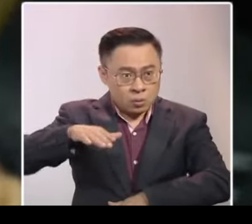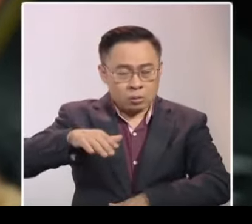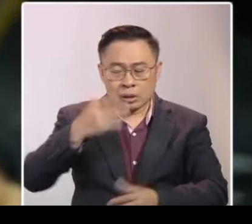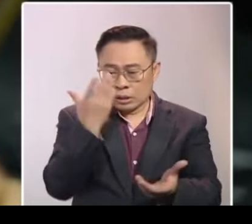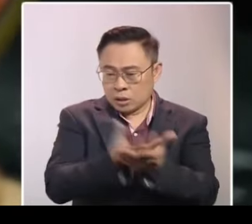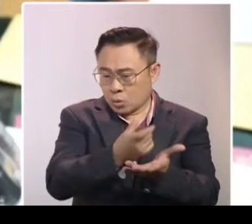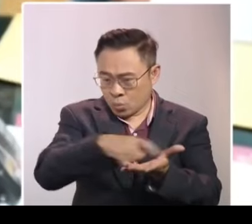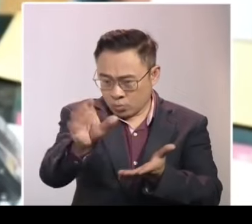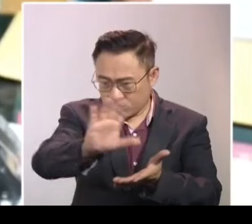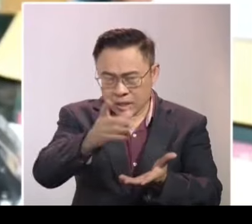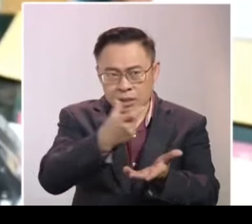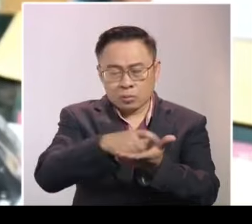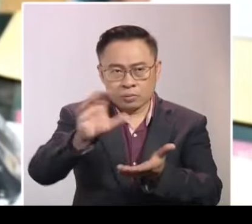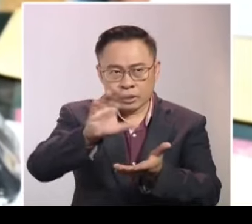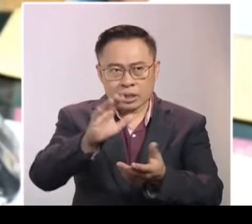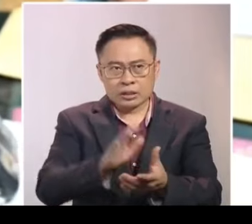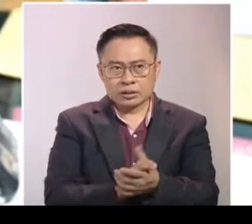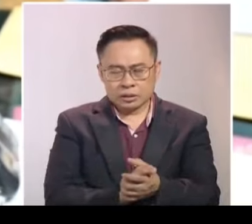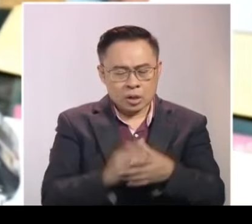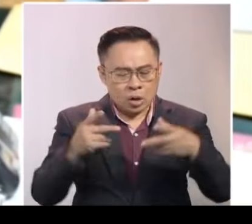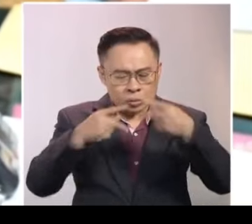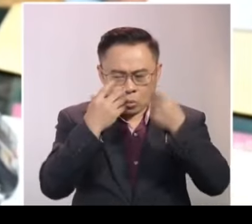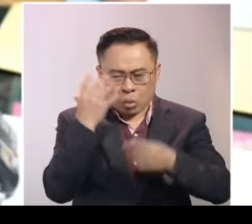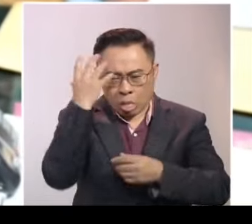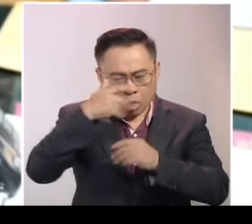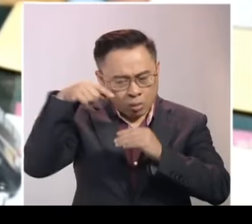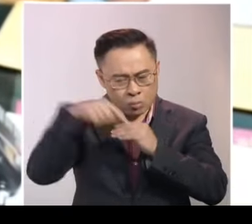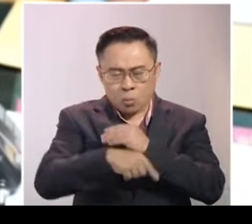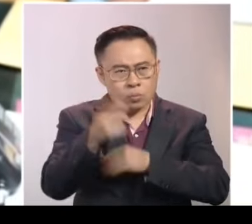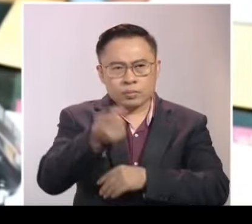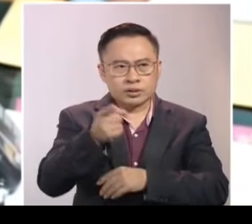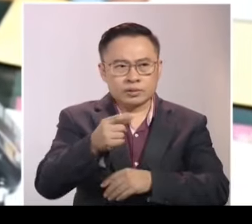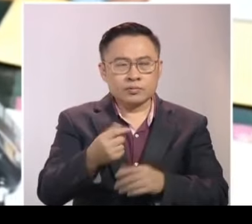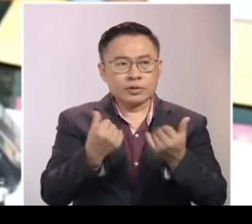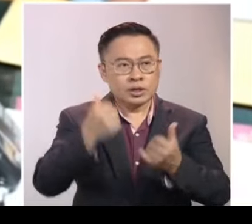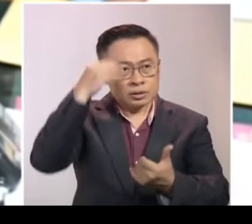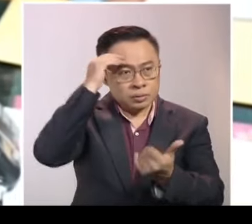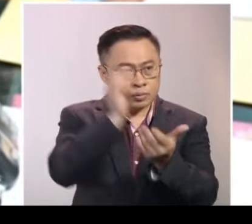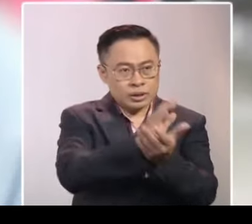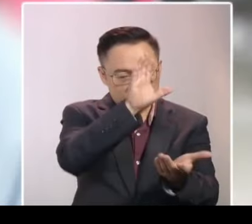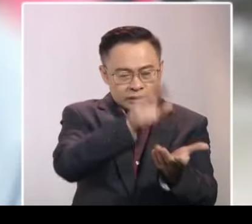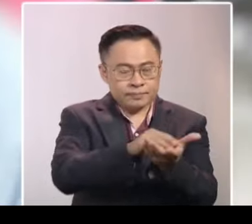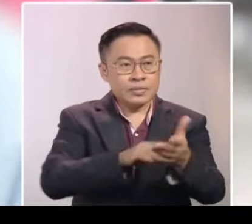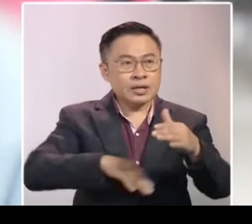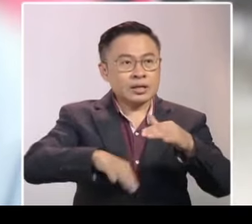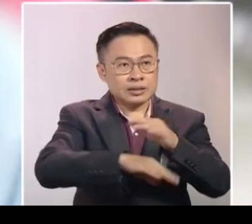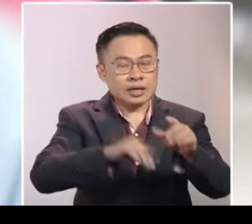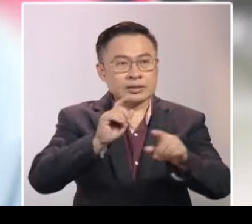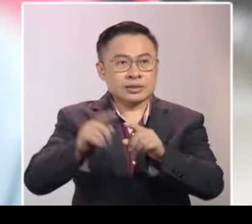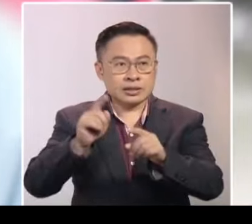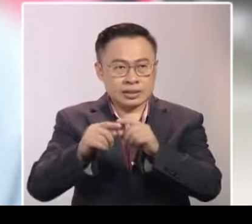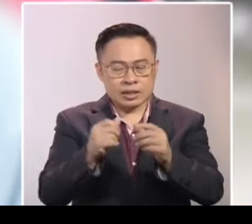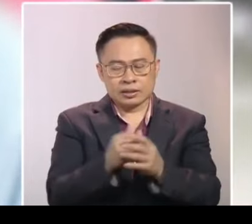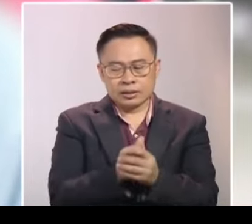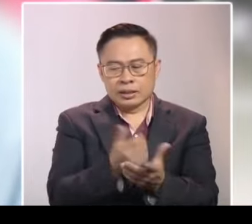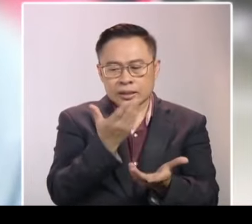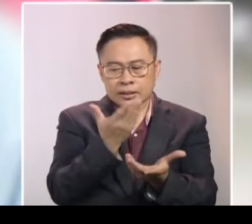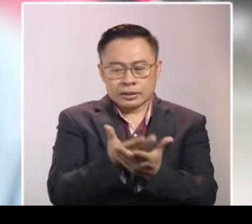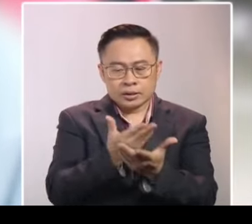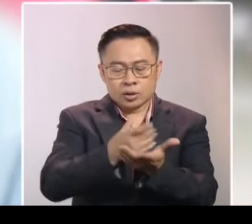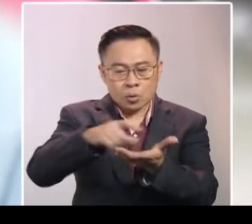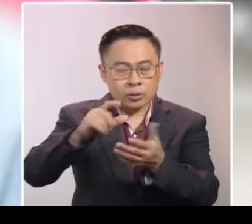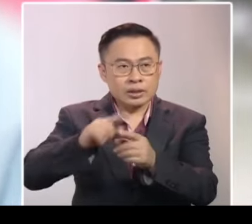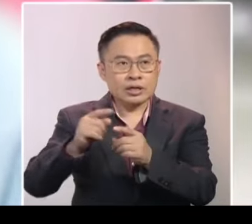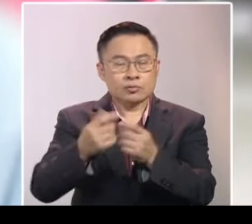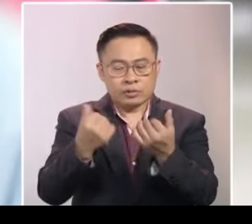มียายบอกยายบอกกันให้หมดเลยนะว่าอย่าไปหลงเชื่อเด็ดขาดตอนนี้เนี่ยตำรวจก็ได้รวบรวมหลักฐานการสนทนาสลิปการโอนเงินแล้วก็ทำเรื่อง